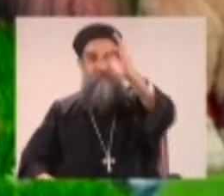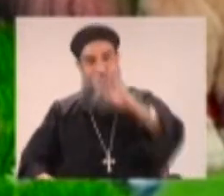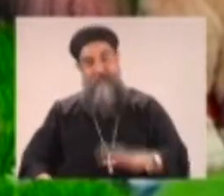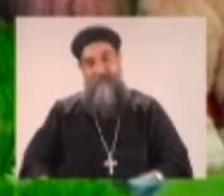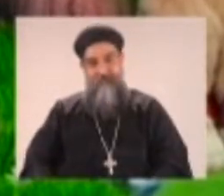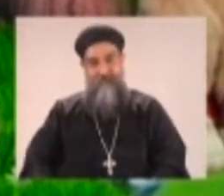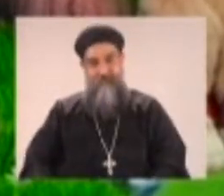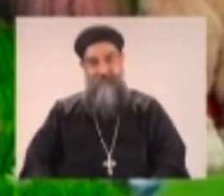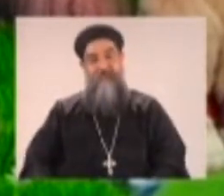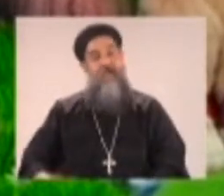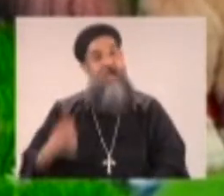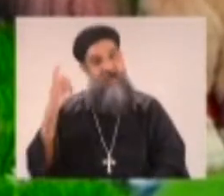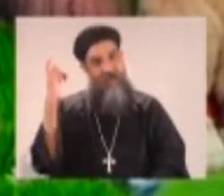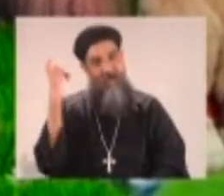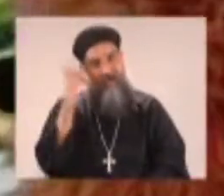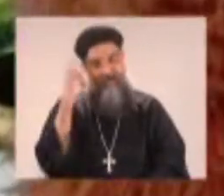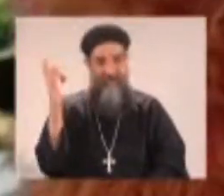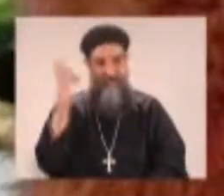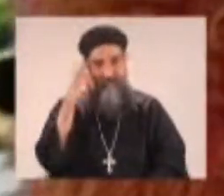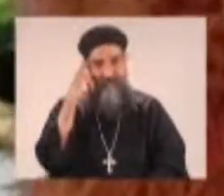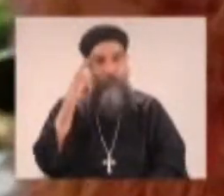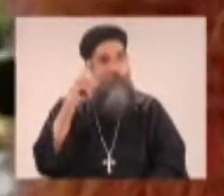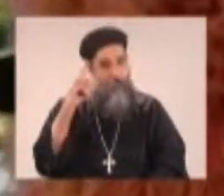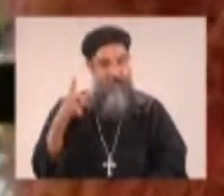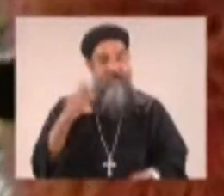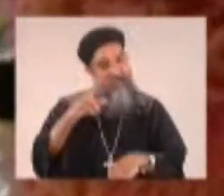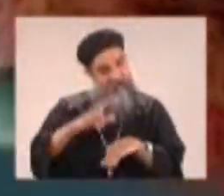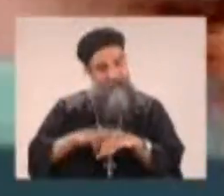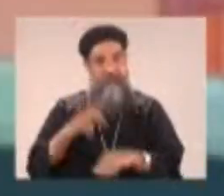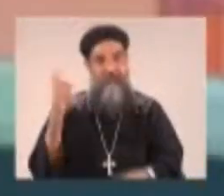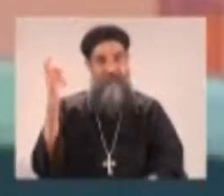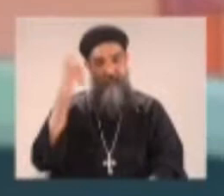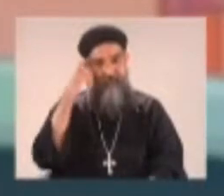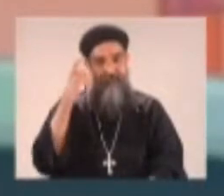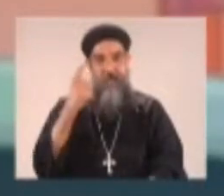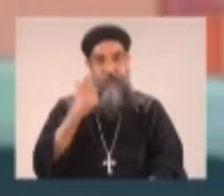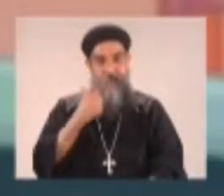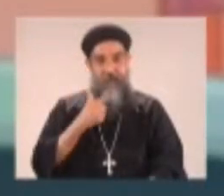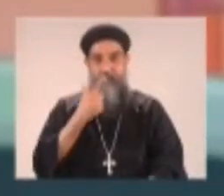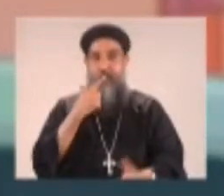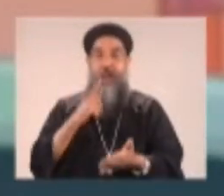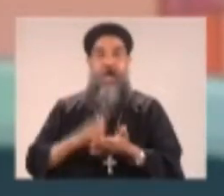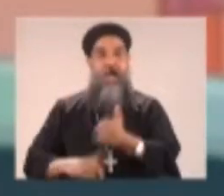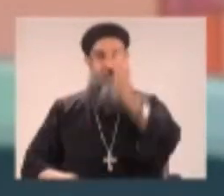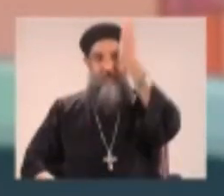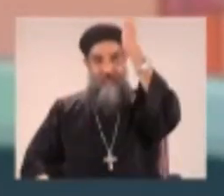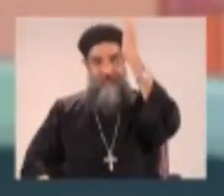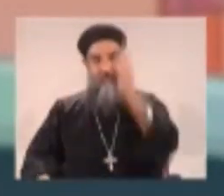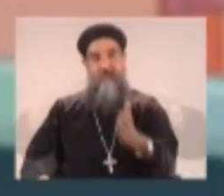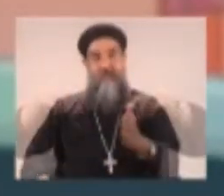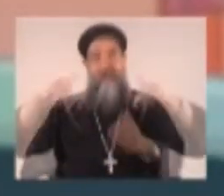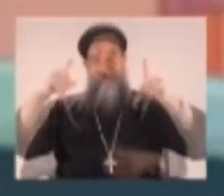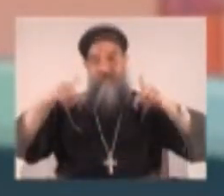نساعد ناني وهي بتروق المكان، وإحنا بنساعدها هنسمع أغنية.